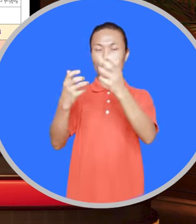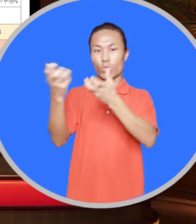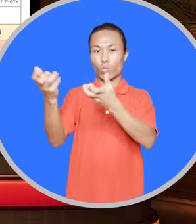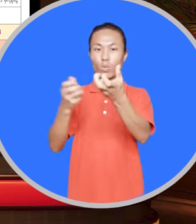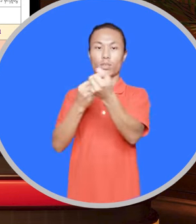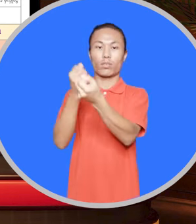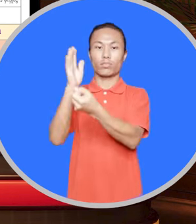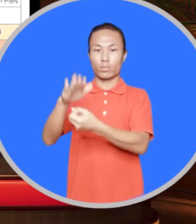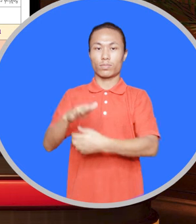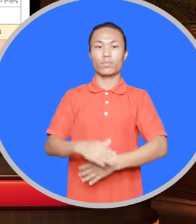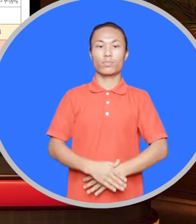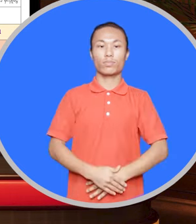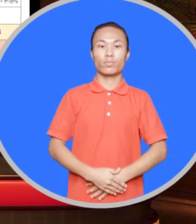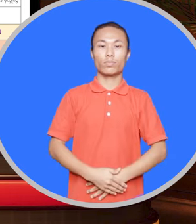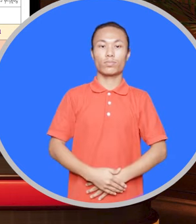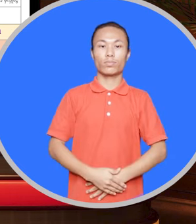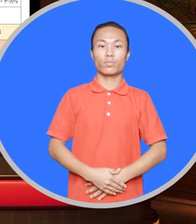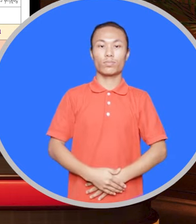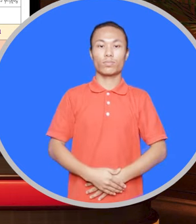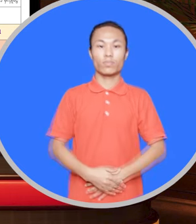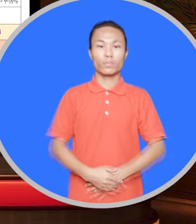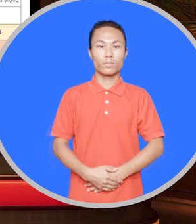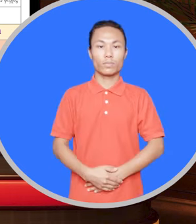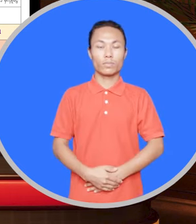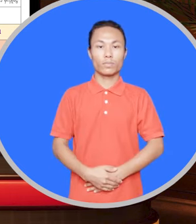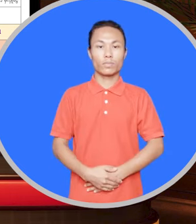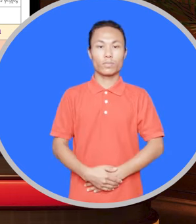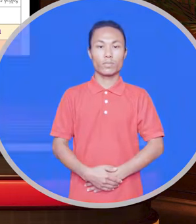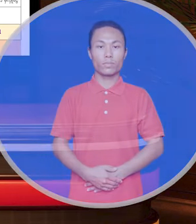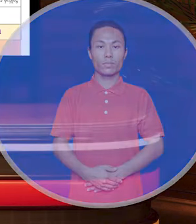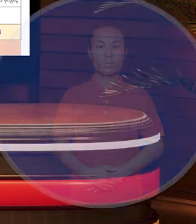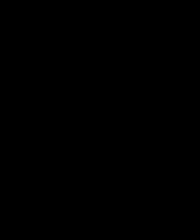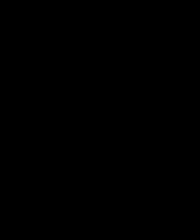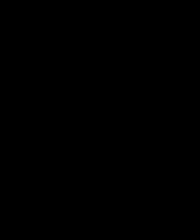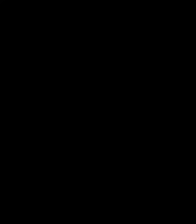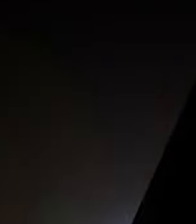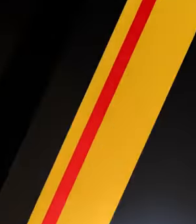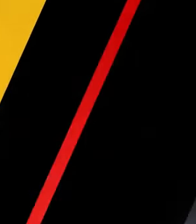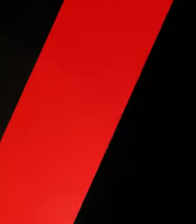တွက်အမိုးအကာနဲ့စားနပ်ရိက္ခာတွေထောက်ပံ့သွားမှာဖြစ်တယ်လို့လည်းအတိပေးထုတ်ပြန်ထားပါတယ်